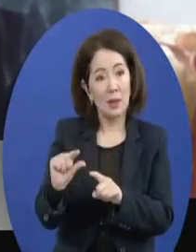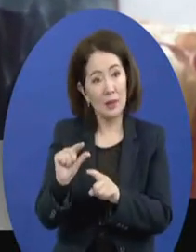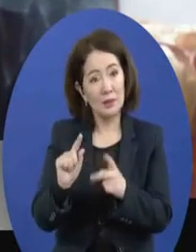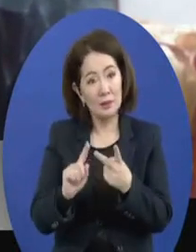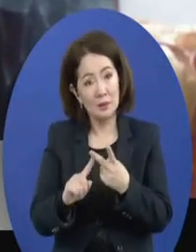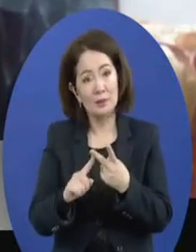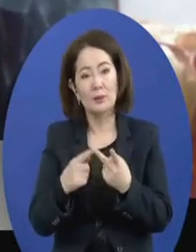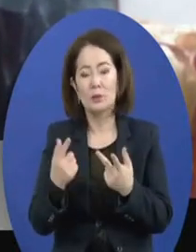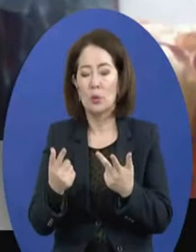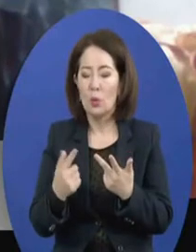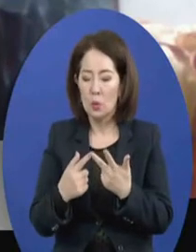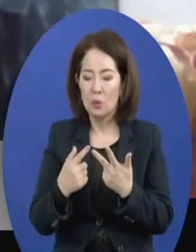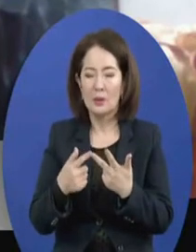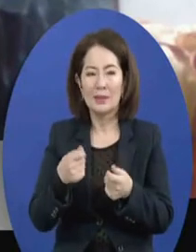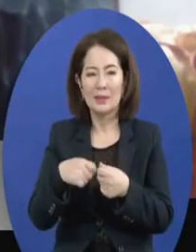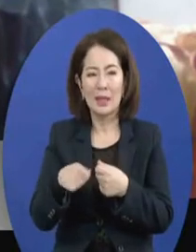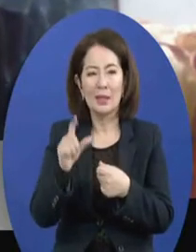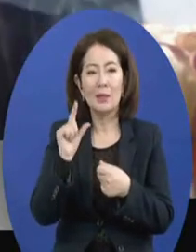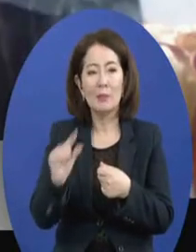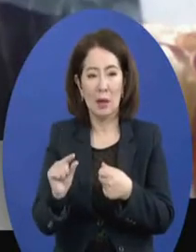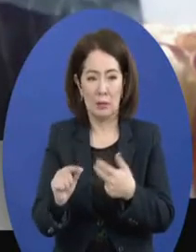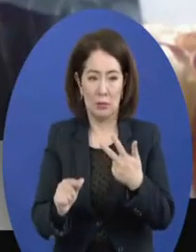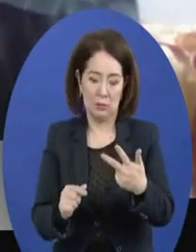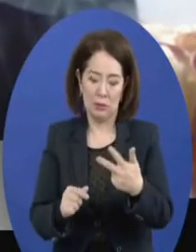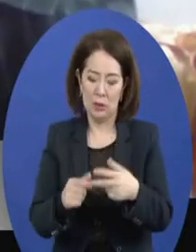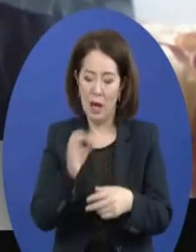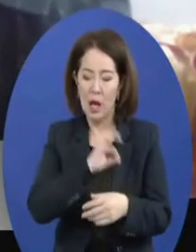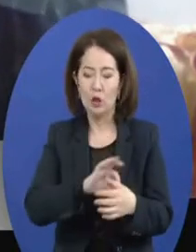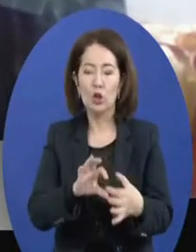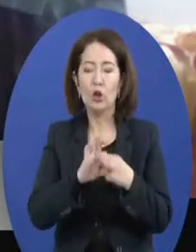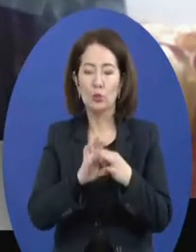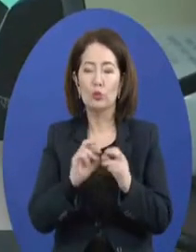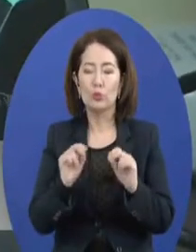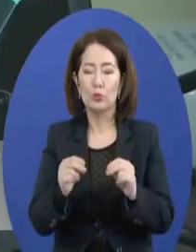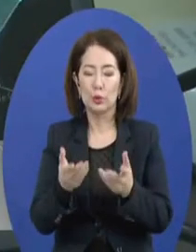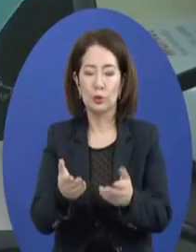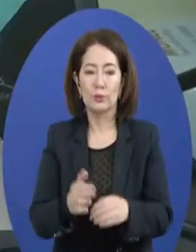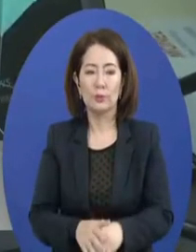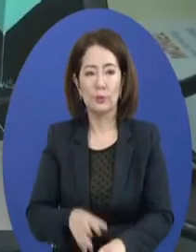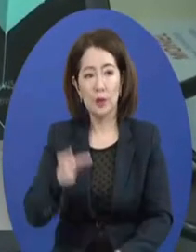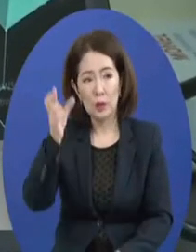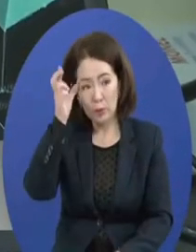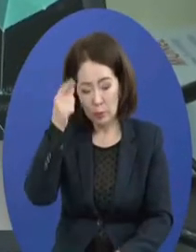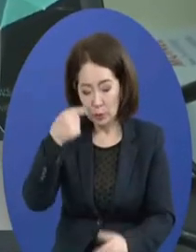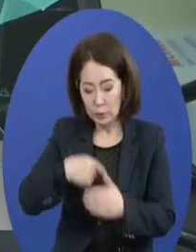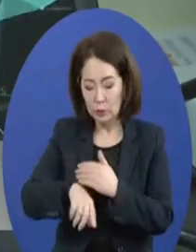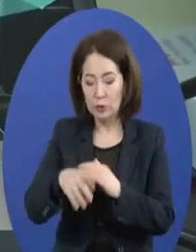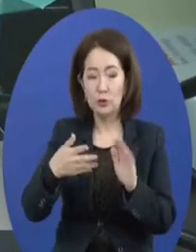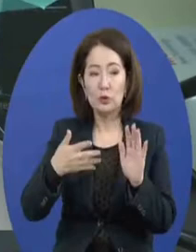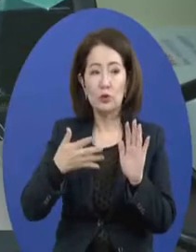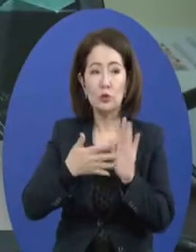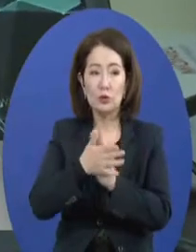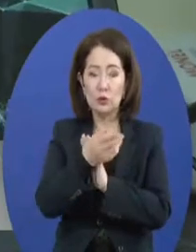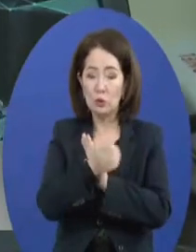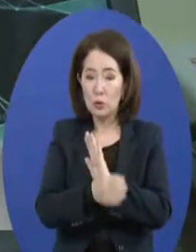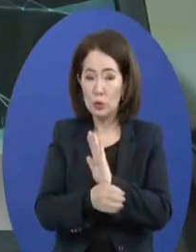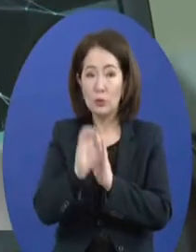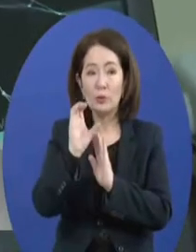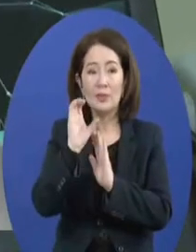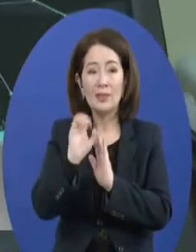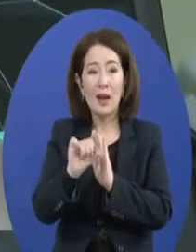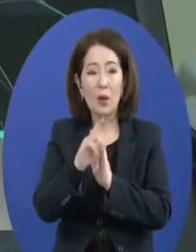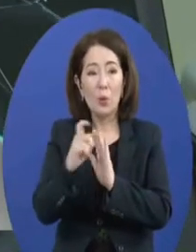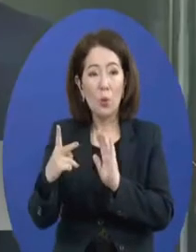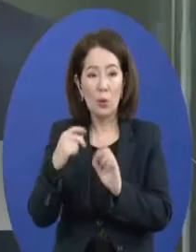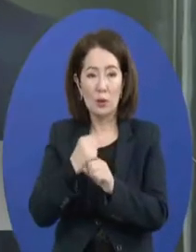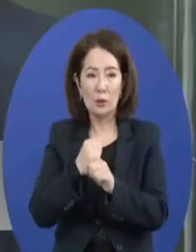хөнгөвчлсөн, гуравдугаар одоо зардал хэмнэсэн гэх мэт ачаал бүгдтэй болж байна. Боловсролын салбарын төсөв санхүүд бол 10 хэдэн жил ажиллаж байна. За